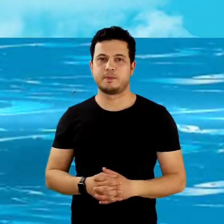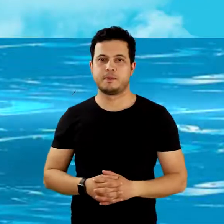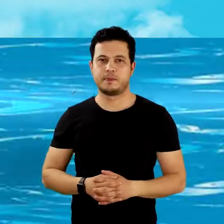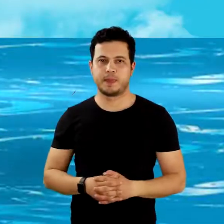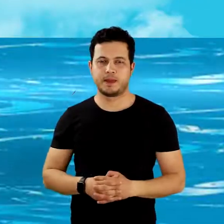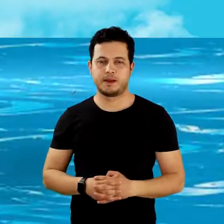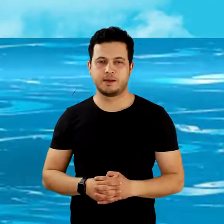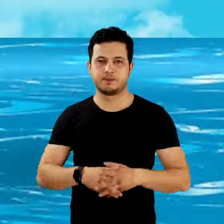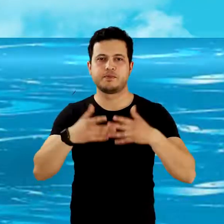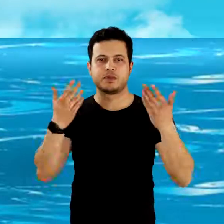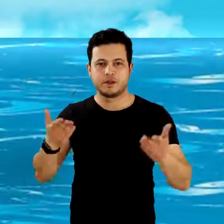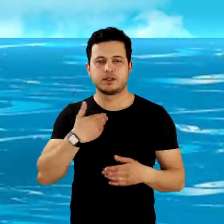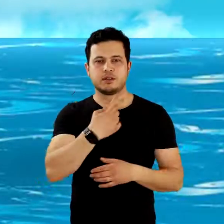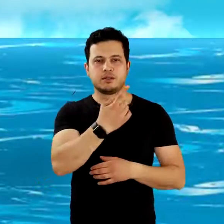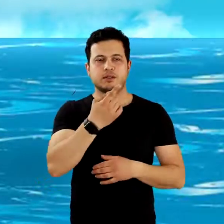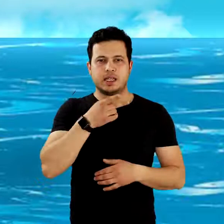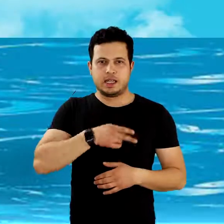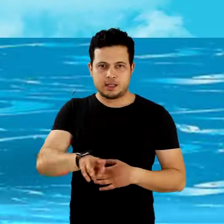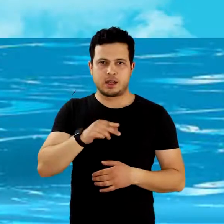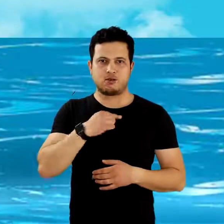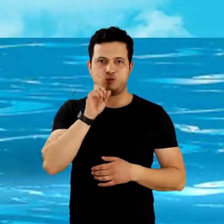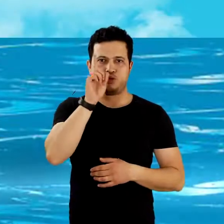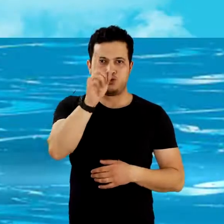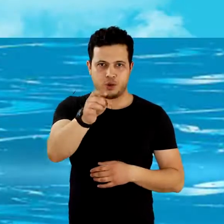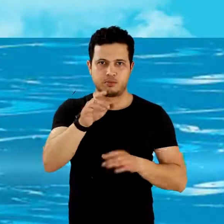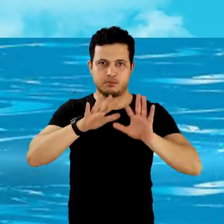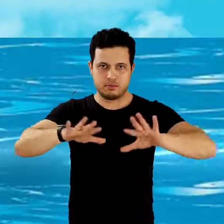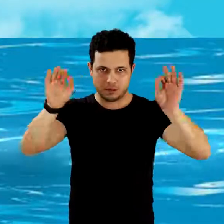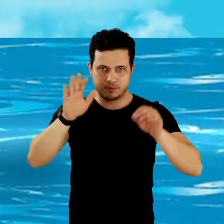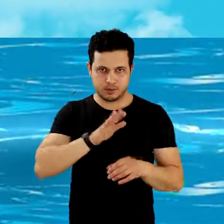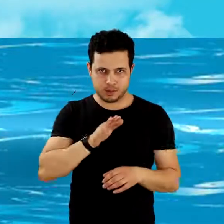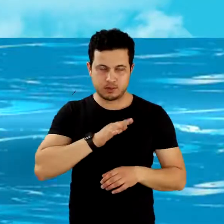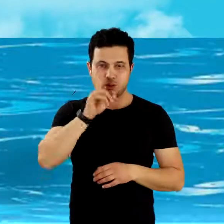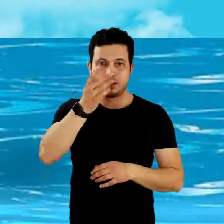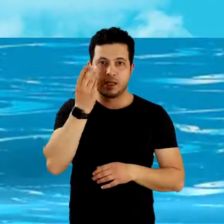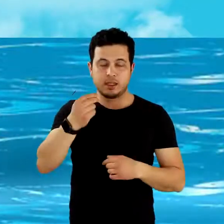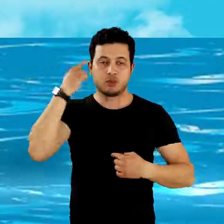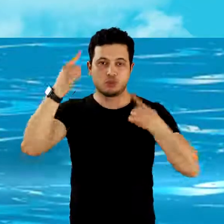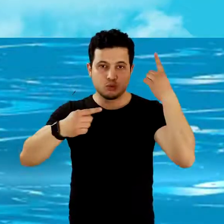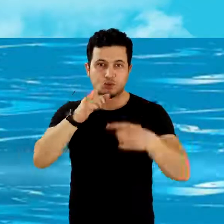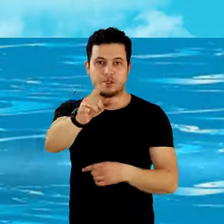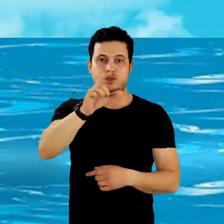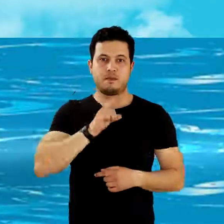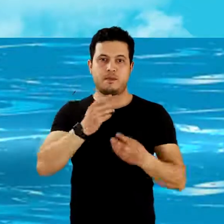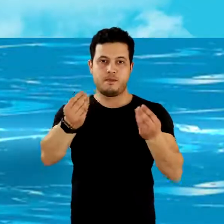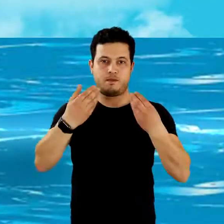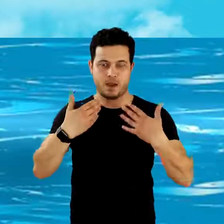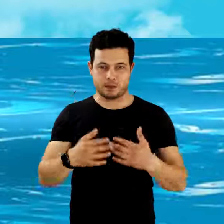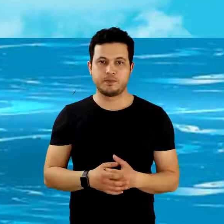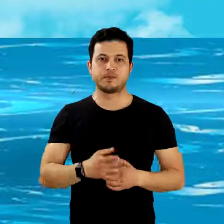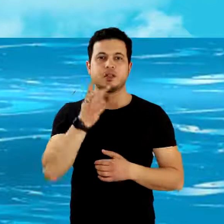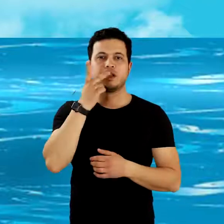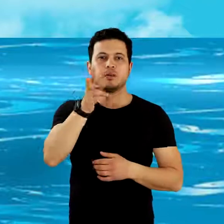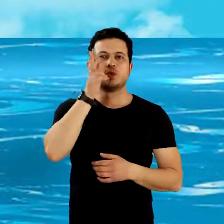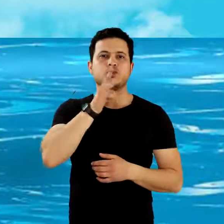Evet sevgili ikizler, hazırsanız soruyorum. İyi düşünüp Öyle cevap verin. 2300 yıl